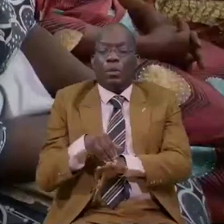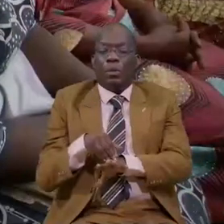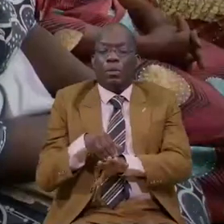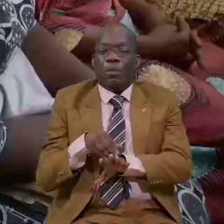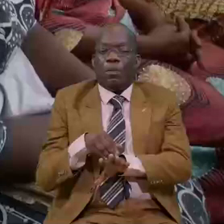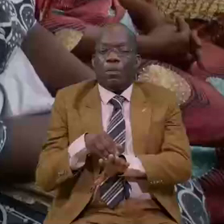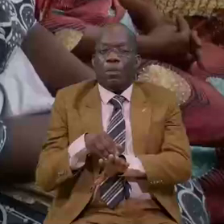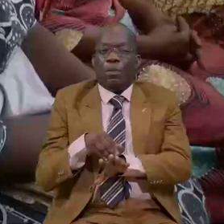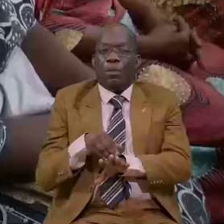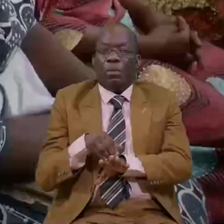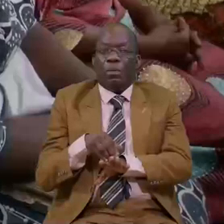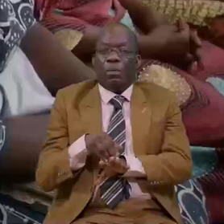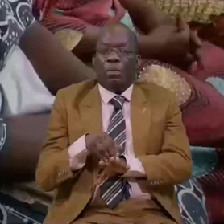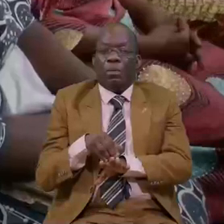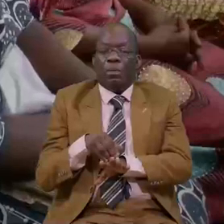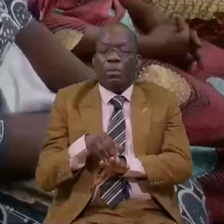société.